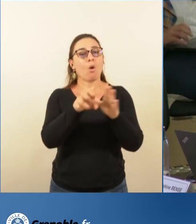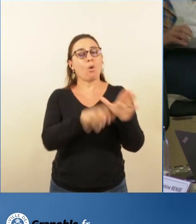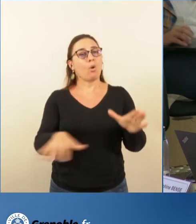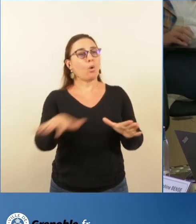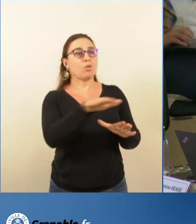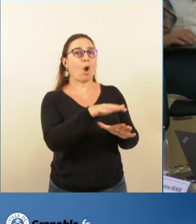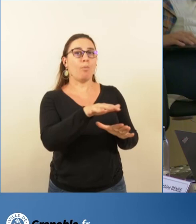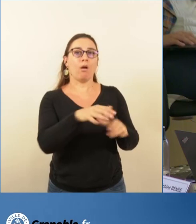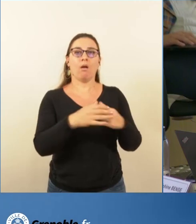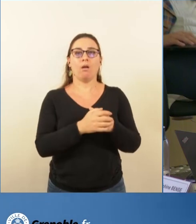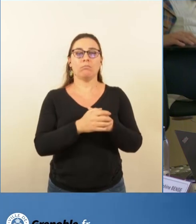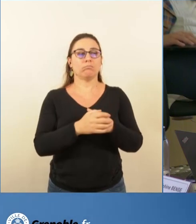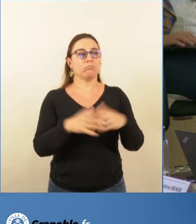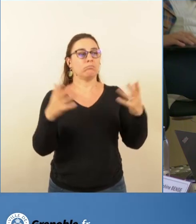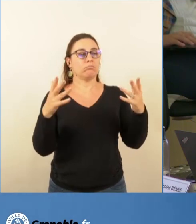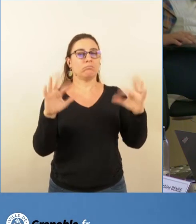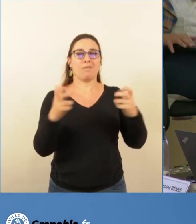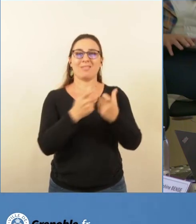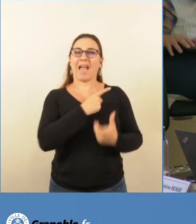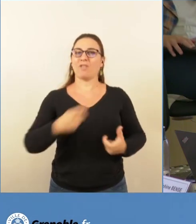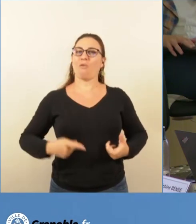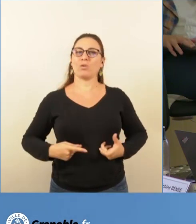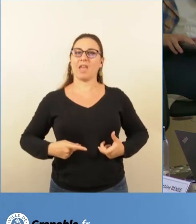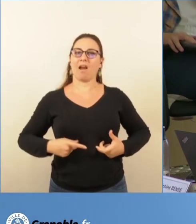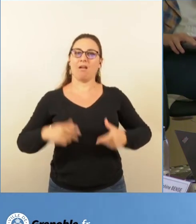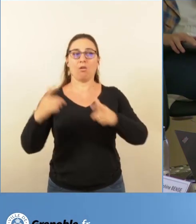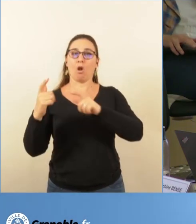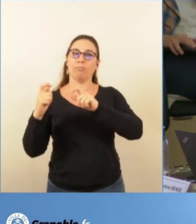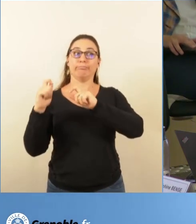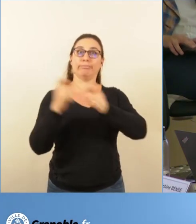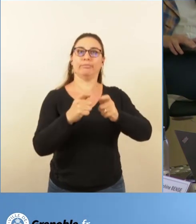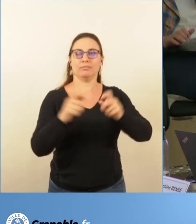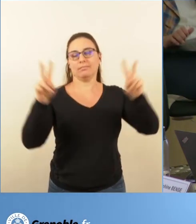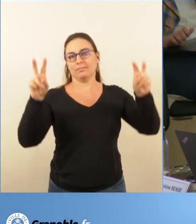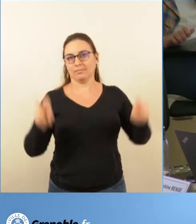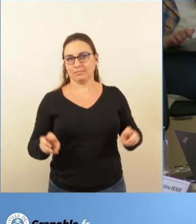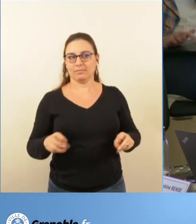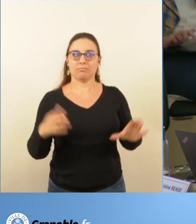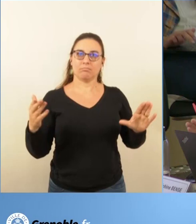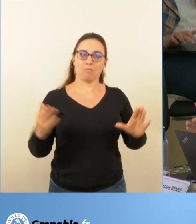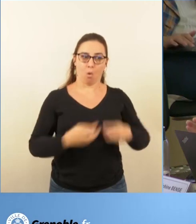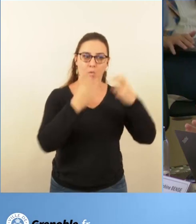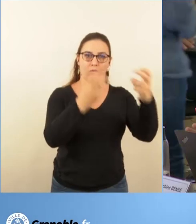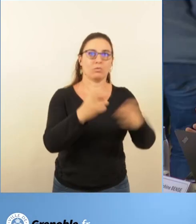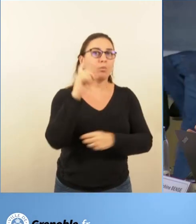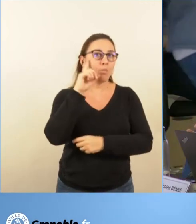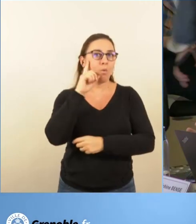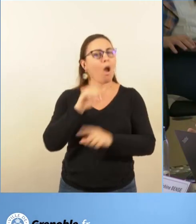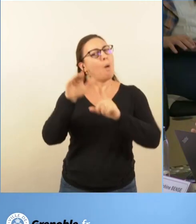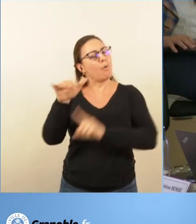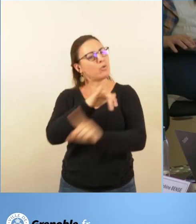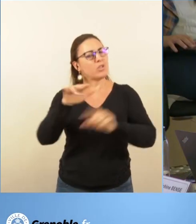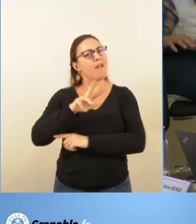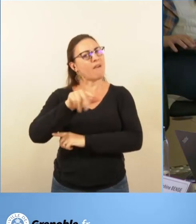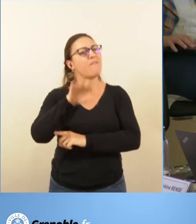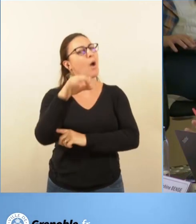l'augmentation de la taxe foncière parce que vous alliez mettre en place un bouclier social